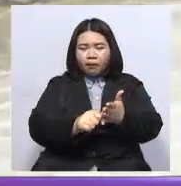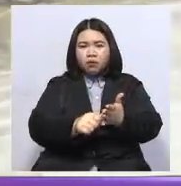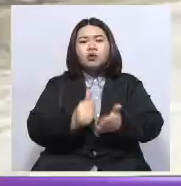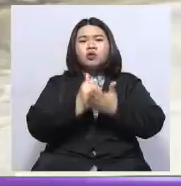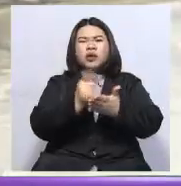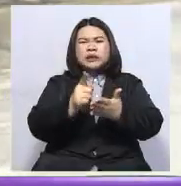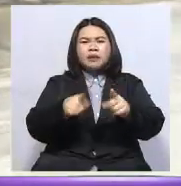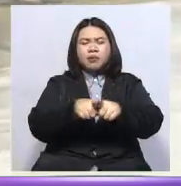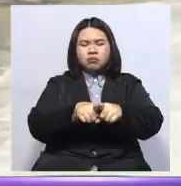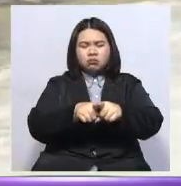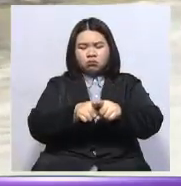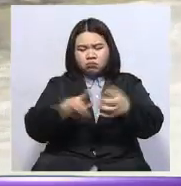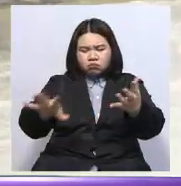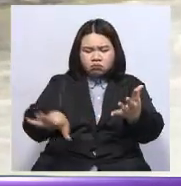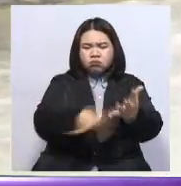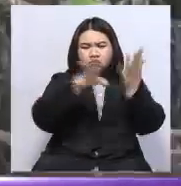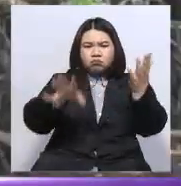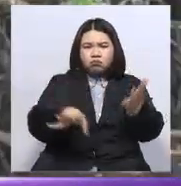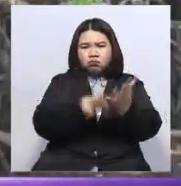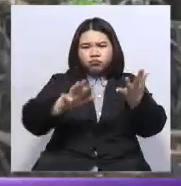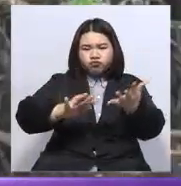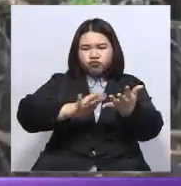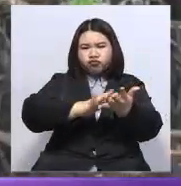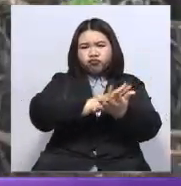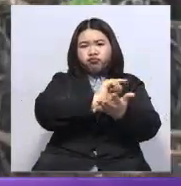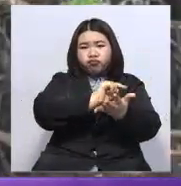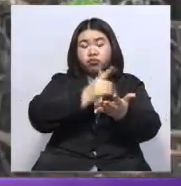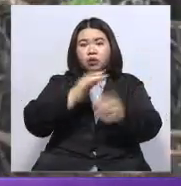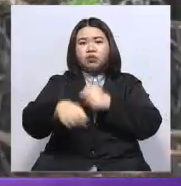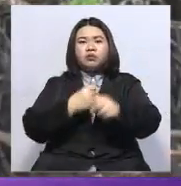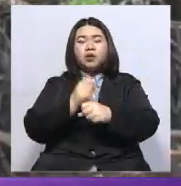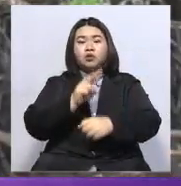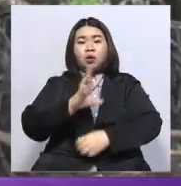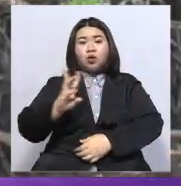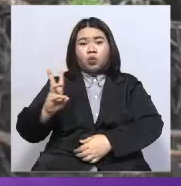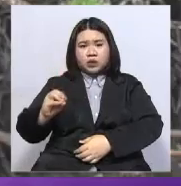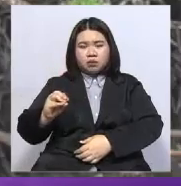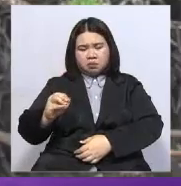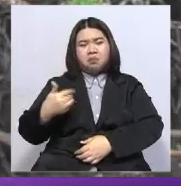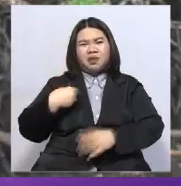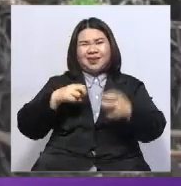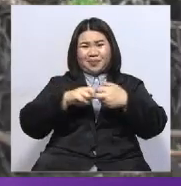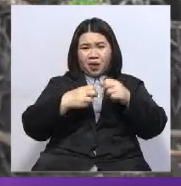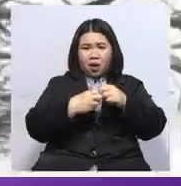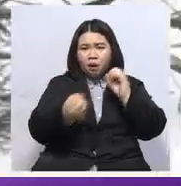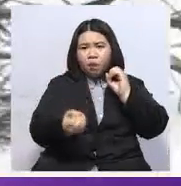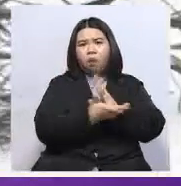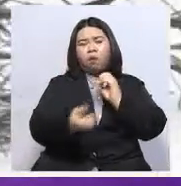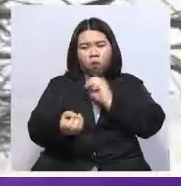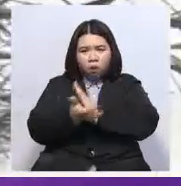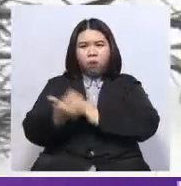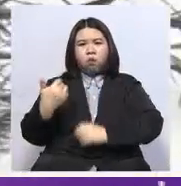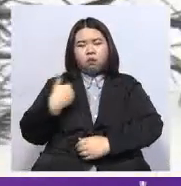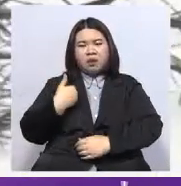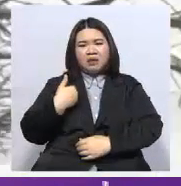ฝั่งที่ใกล้เคียงกับโครงสร้างถูกกัดเซาะรุกรามและเมื่อปี2560พบพื้นที่กัดเซาะชายฝั่งรุนแรงมาก